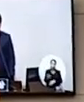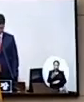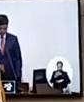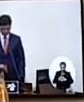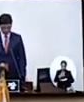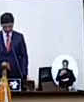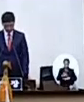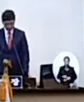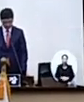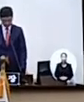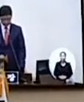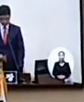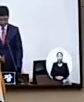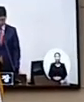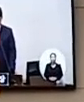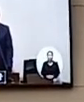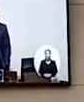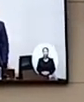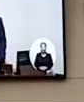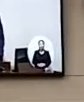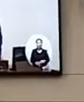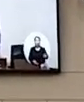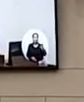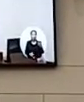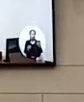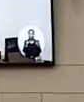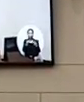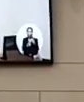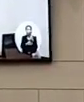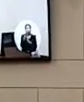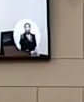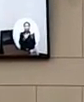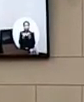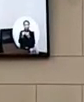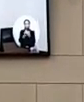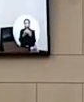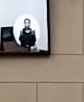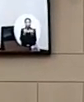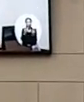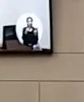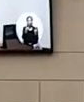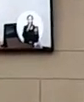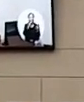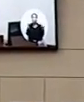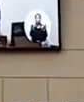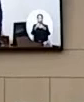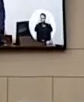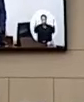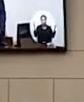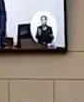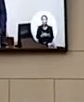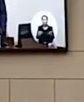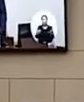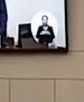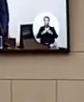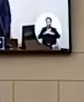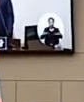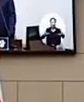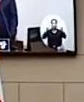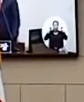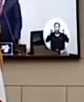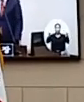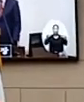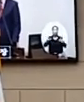감사의 말씀을 드립니다. 이상으로 제207회 안동시의회 임시회 제2차 본회의를 모두 마치겠습니다. 산회를